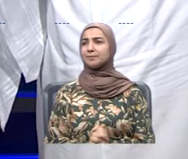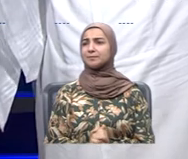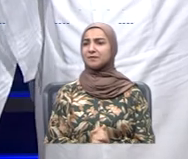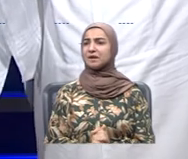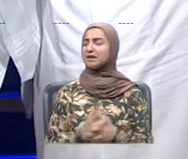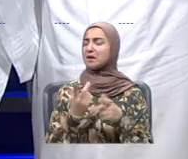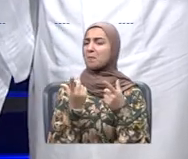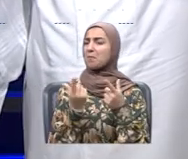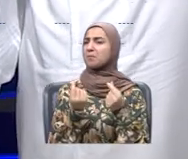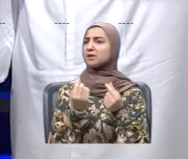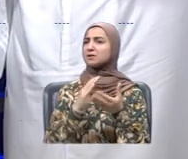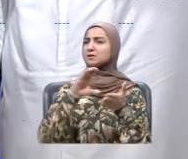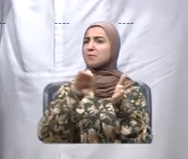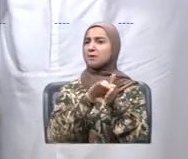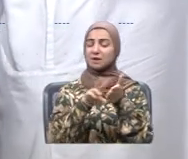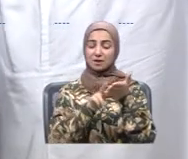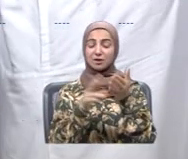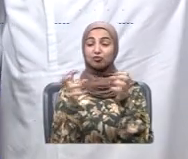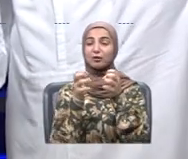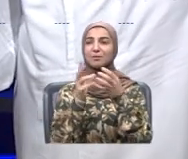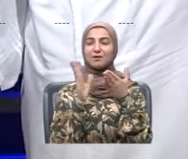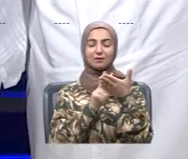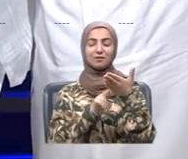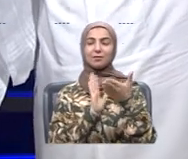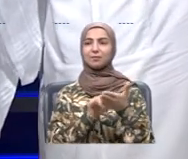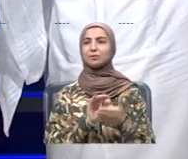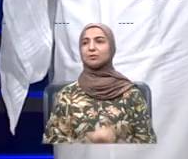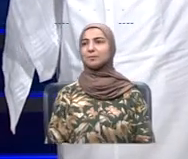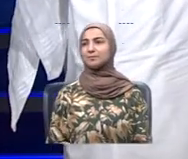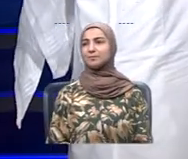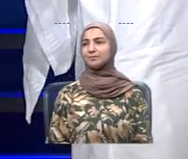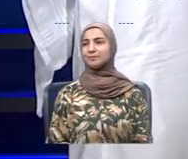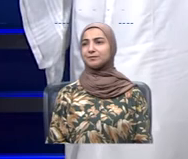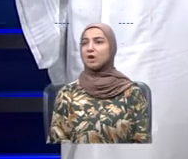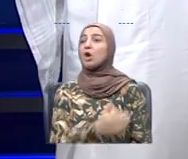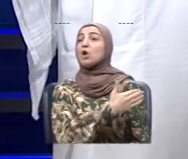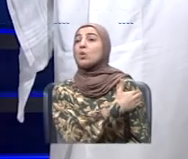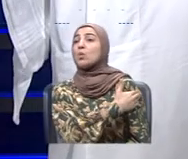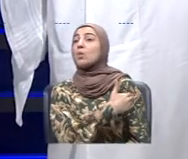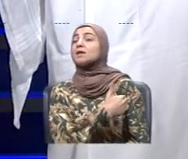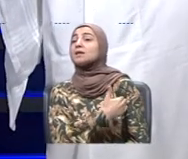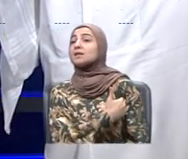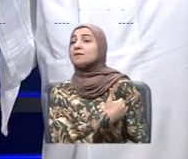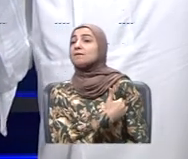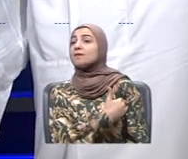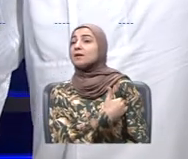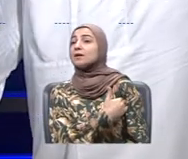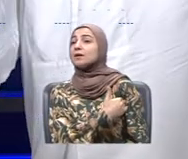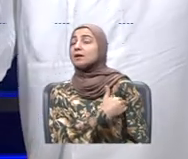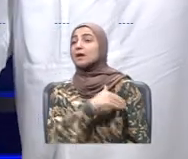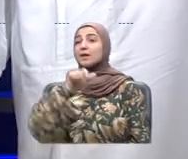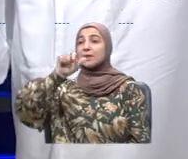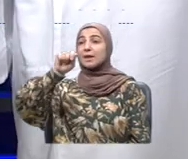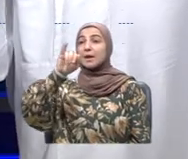توفر الجودة يجعل الناس يعزفون عن القراءة. السؤال الثالث: ما الوظيفة التي اطلع بها